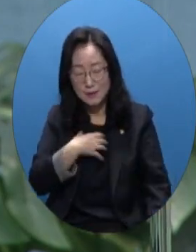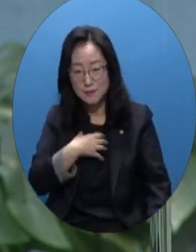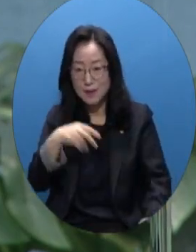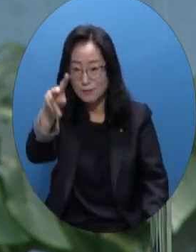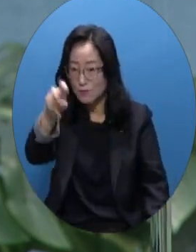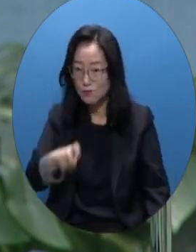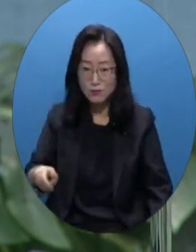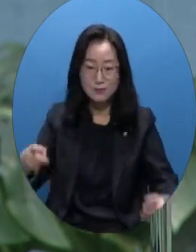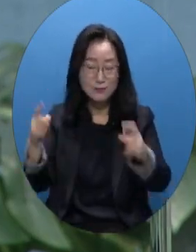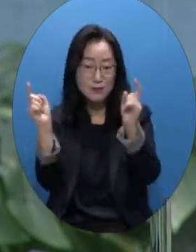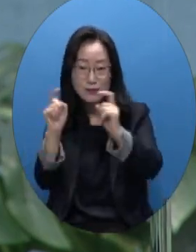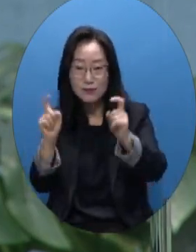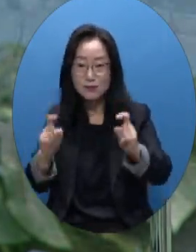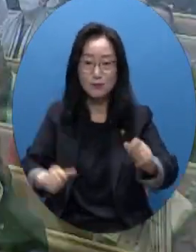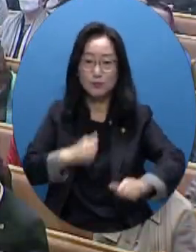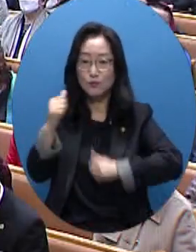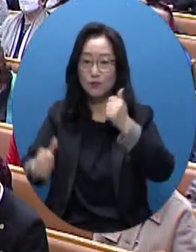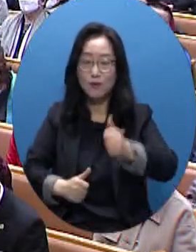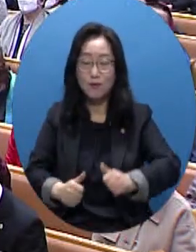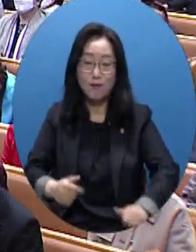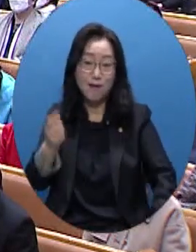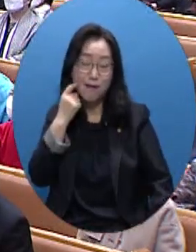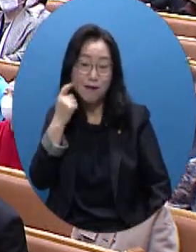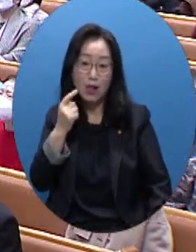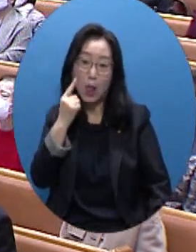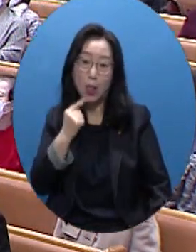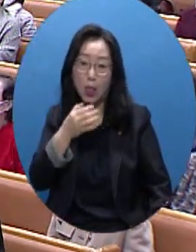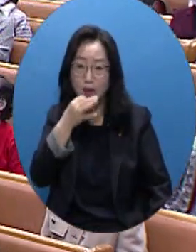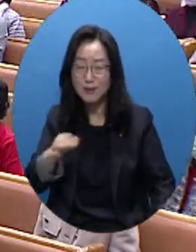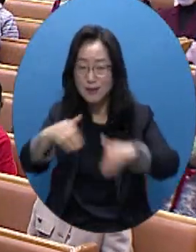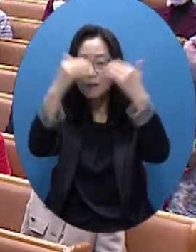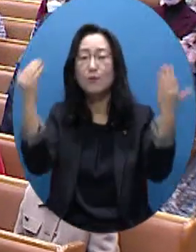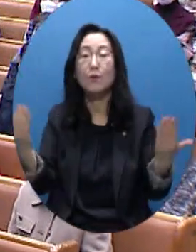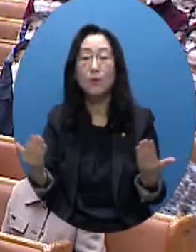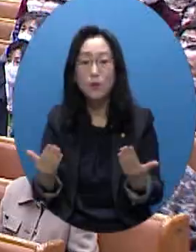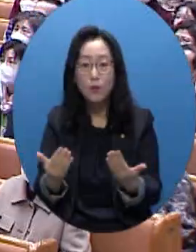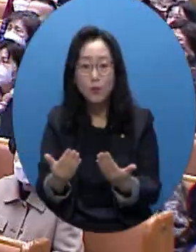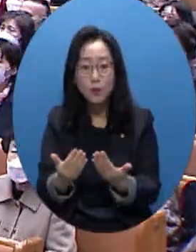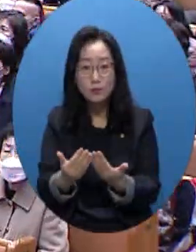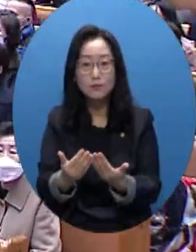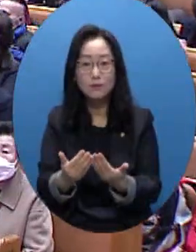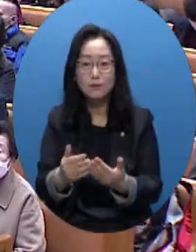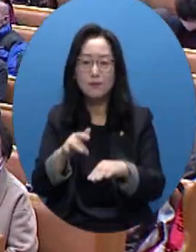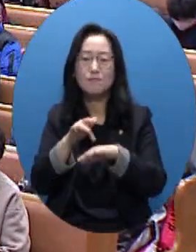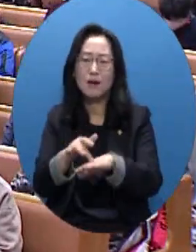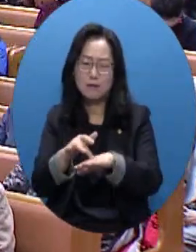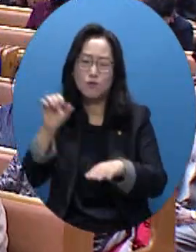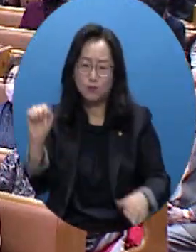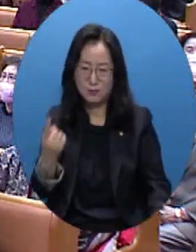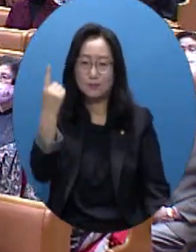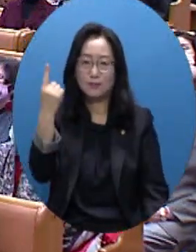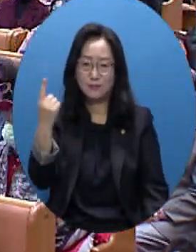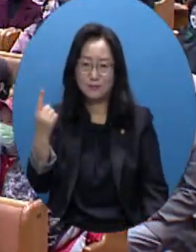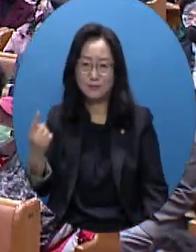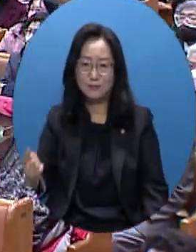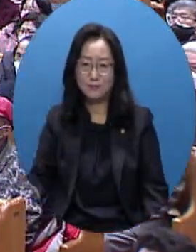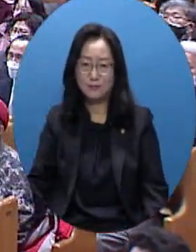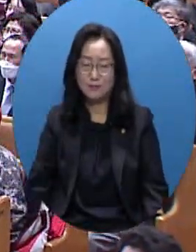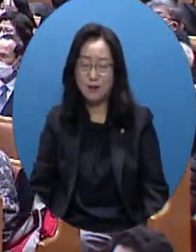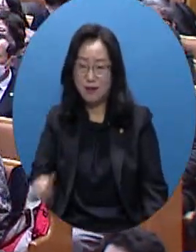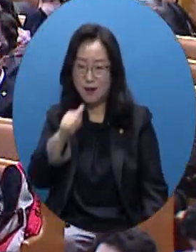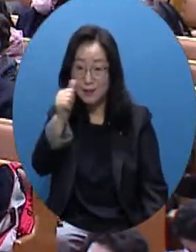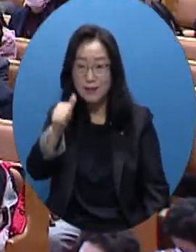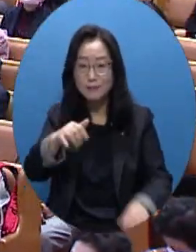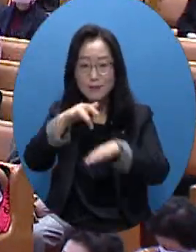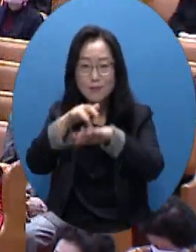미움 다툼 분노 거짓 탄력 이모 얻을 것이다 마귀로 부터 온 것입니다 절대